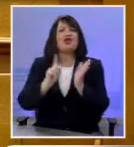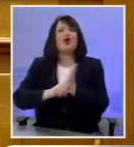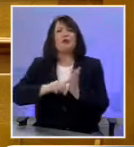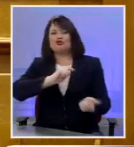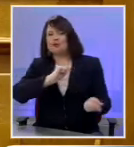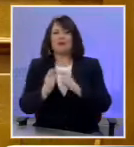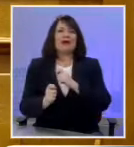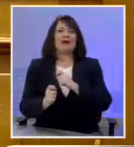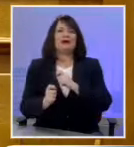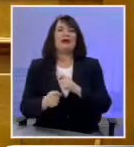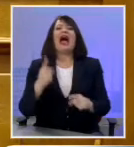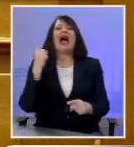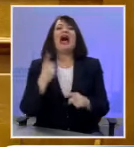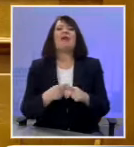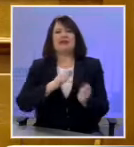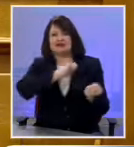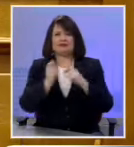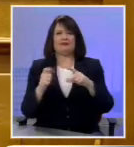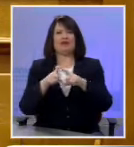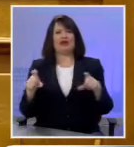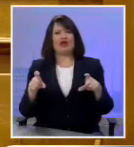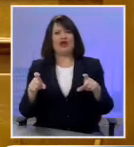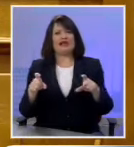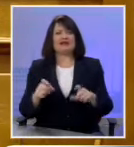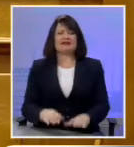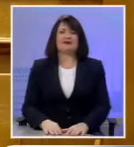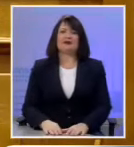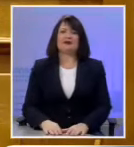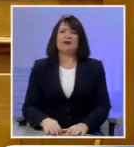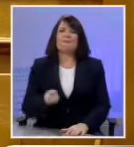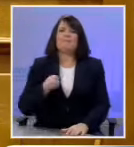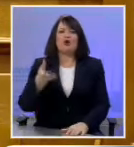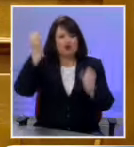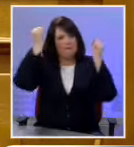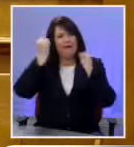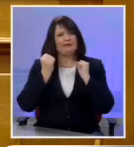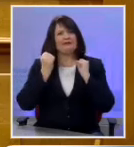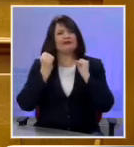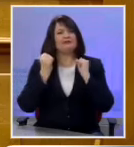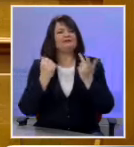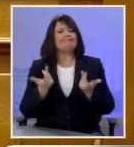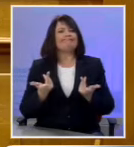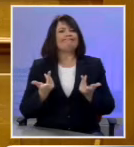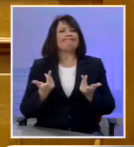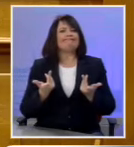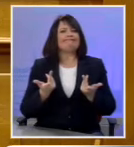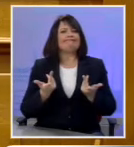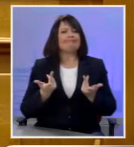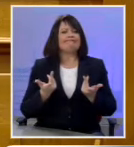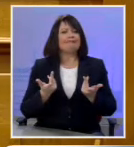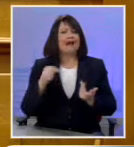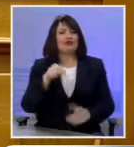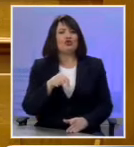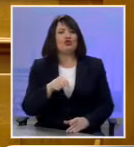ρύθμιση έγιναν κοινές? Πόσο ζημιώθηκε αυτό, σε πόσο ζημίωσε